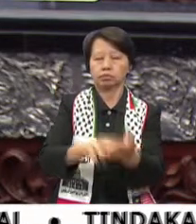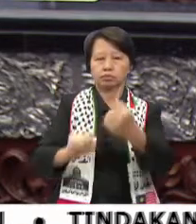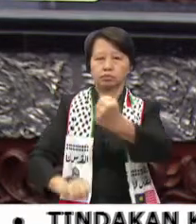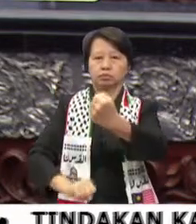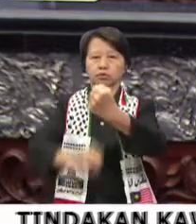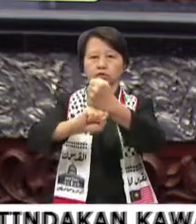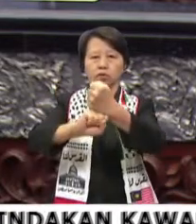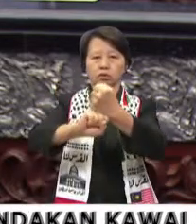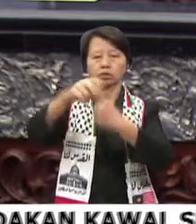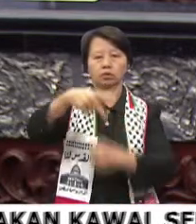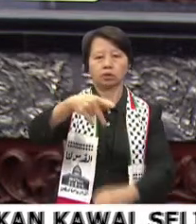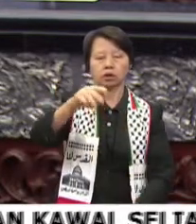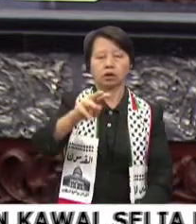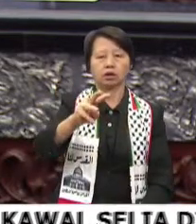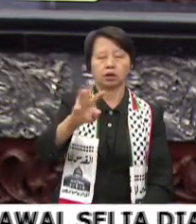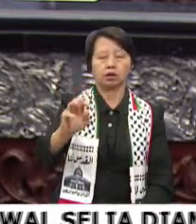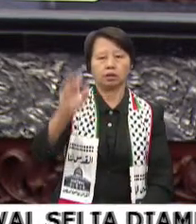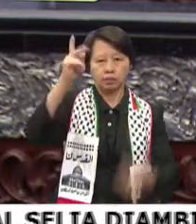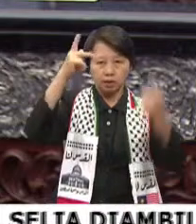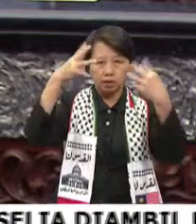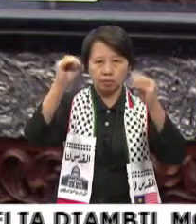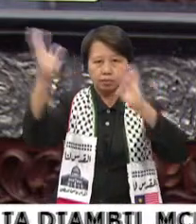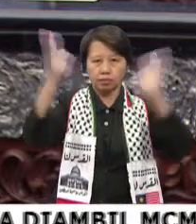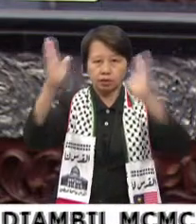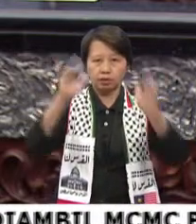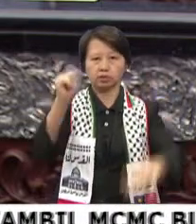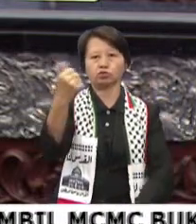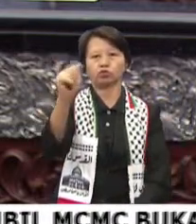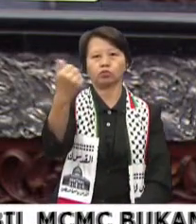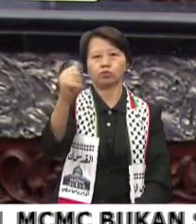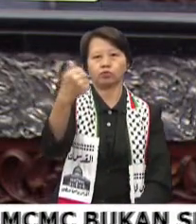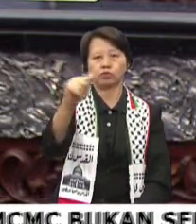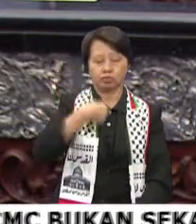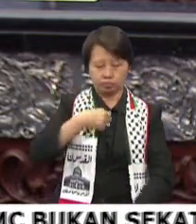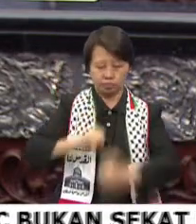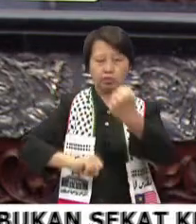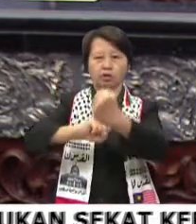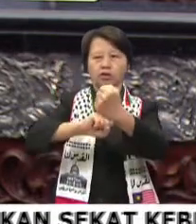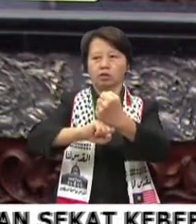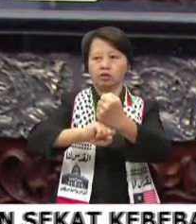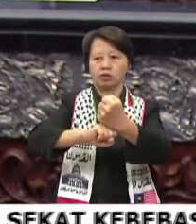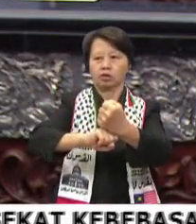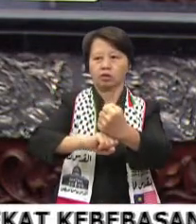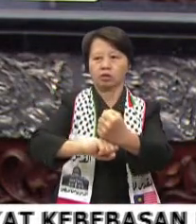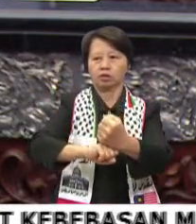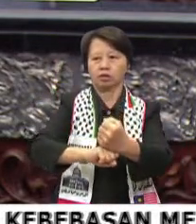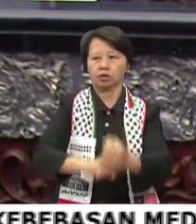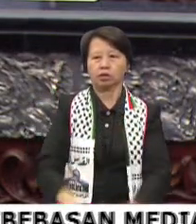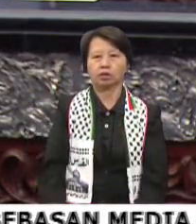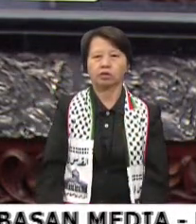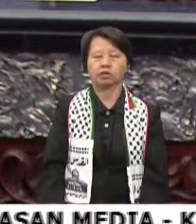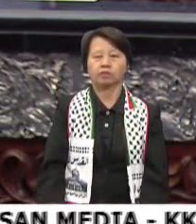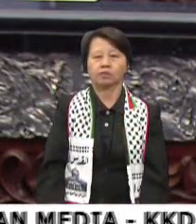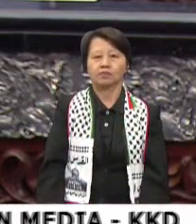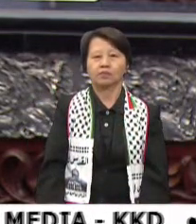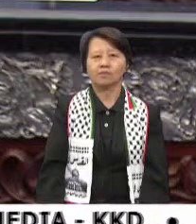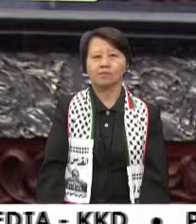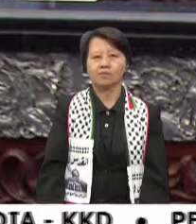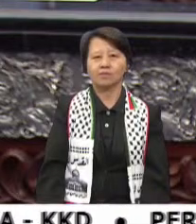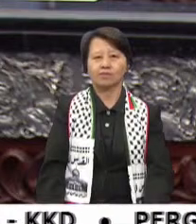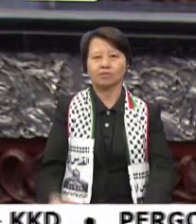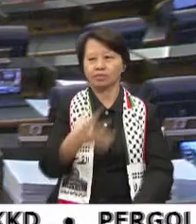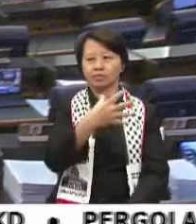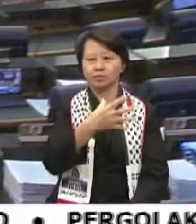menyokong yang amat berhormat Tambun sebagai Perdana Menteri Malaysia ke-10 tema 151